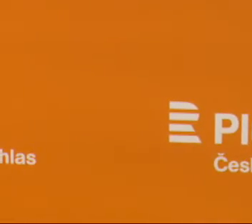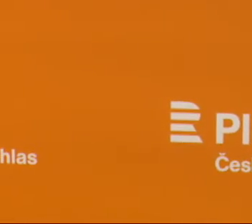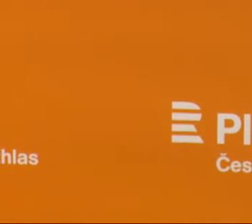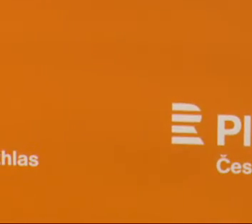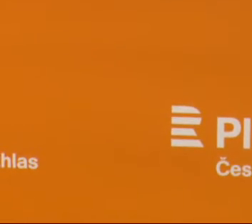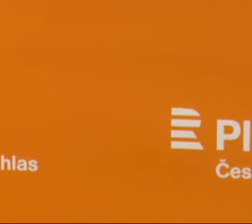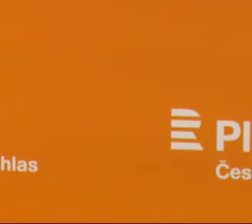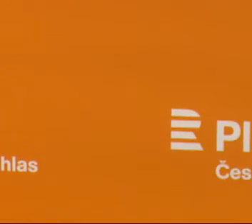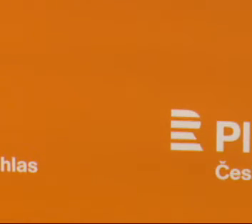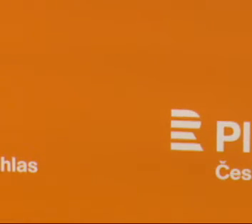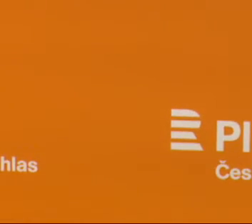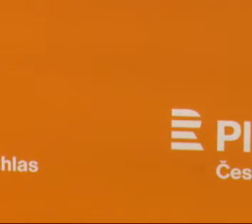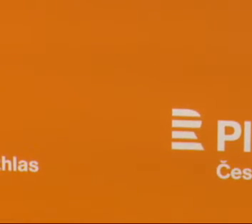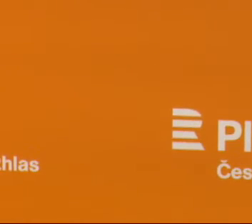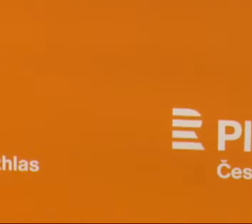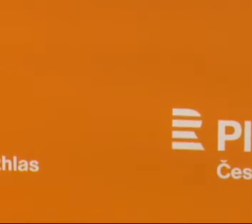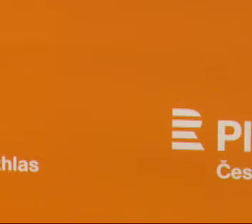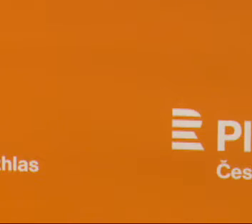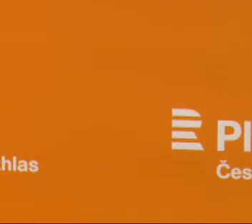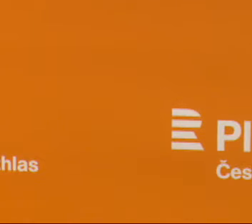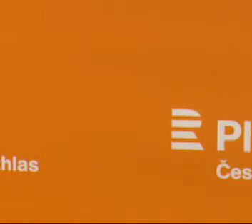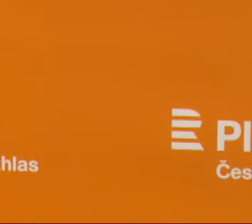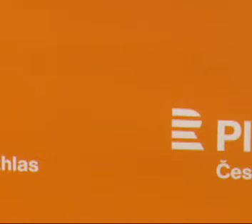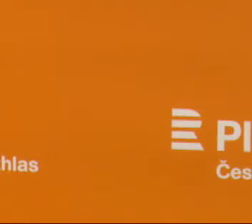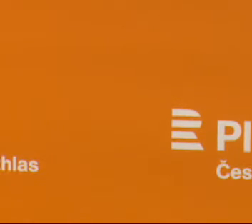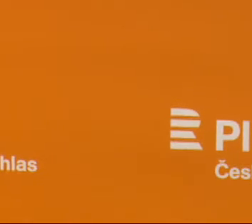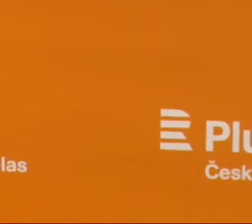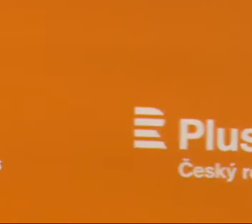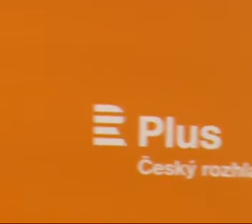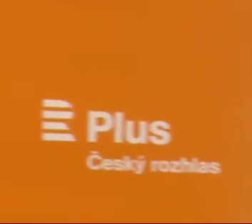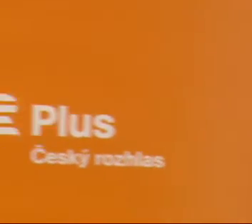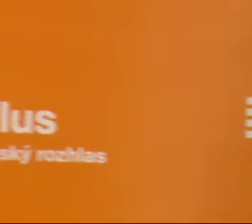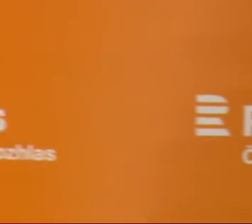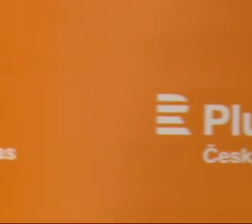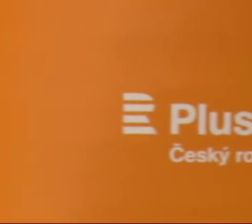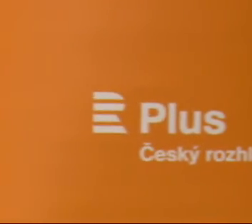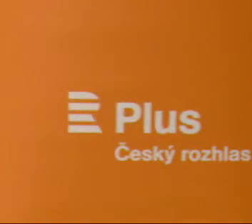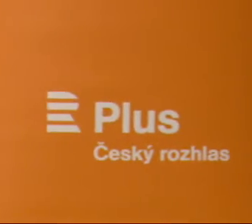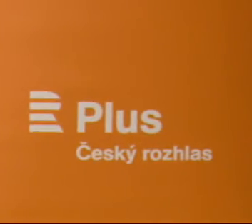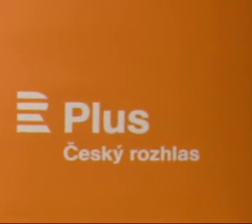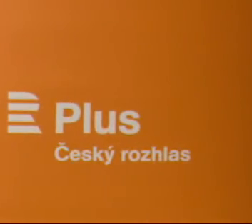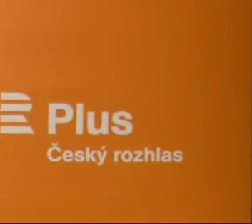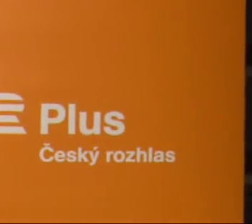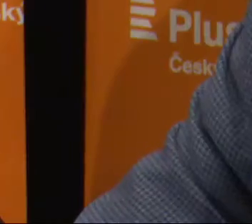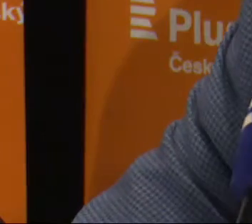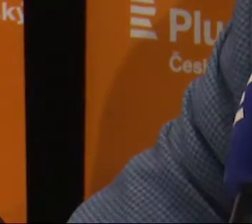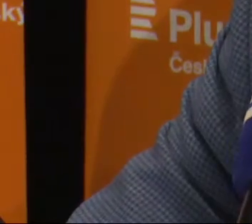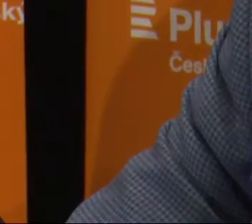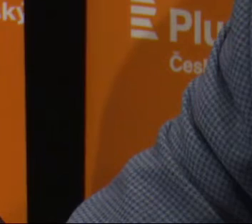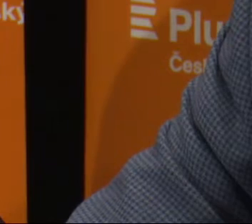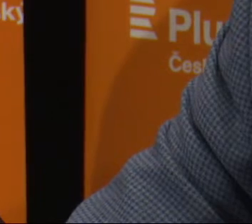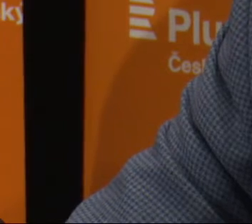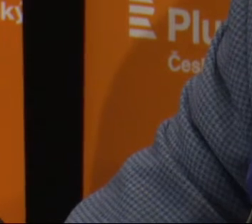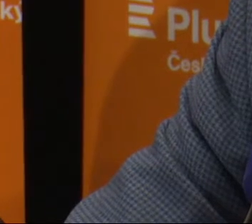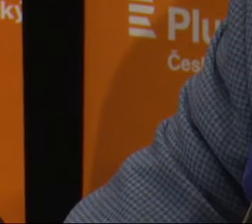dnes známe, se přeskupí, že zanikne, že se vlastně vyvine v něco jiného, v něco nového? To myslím nesouvisí